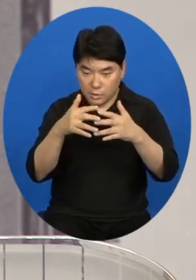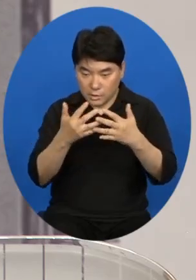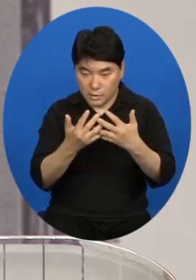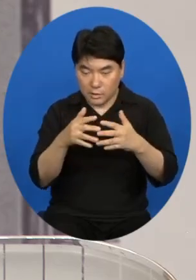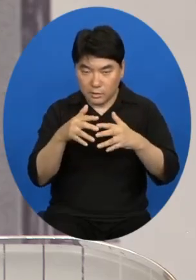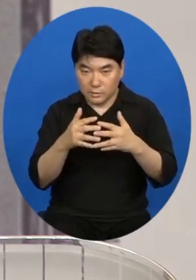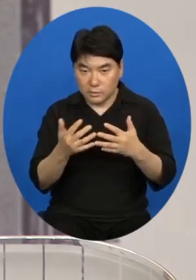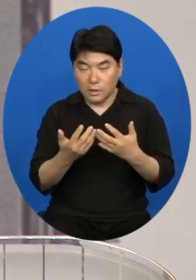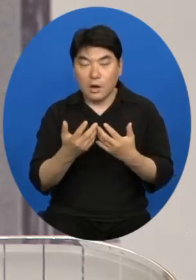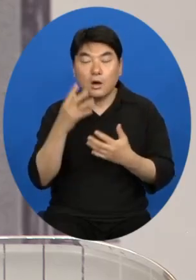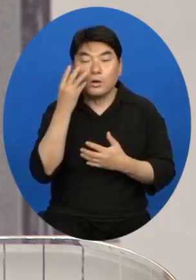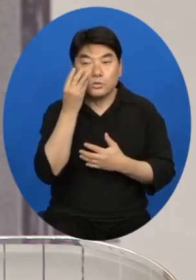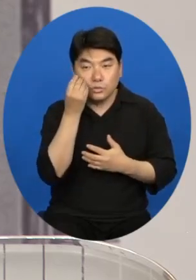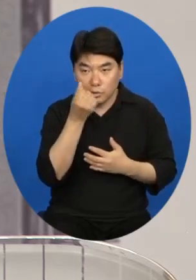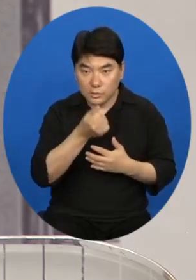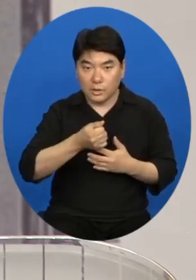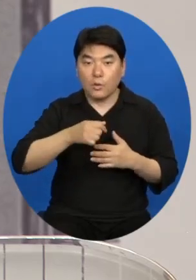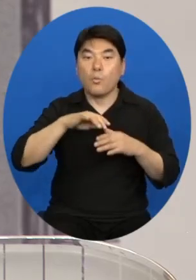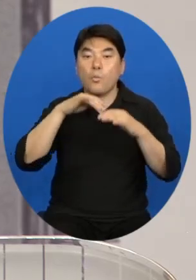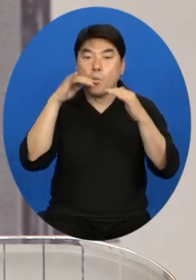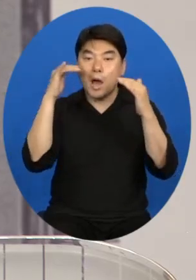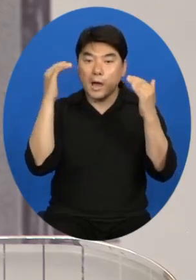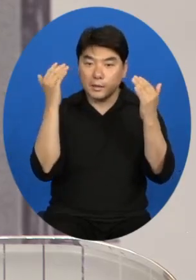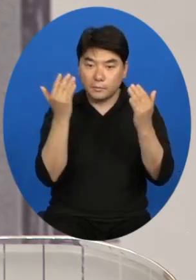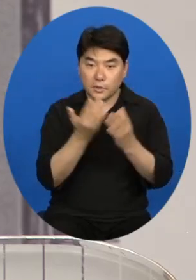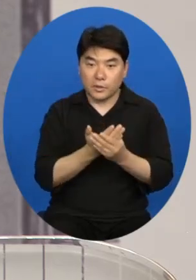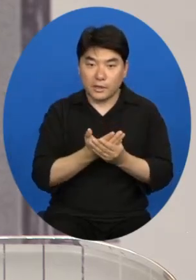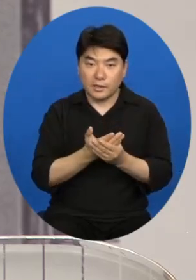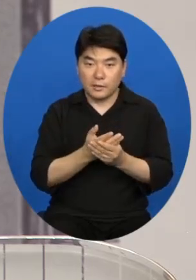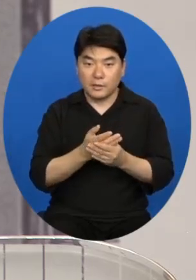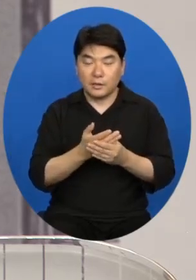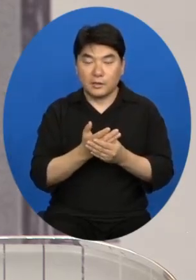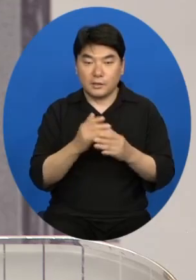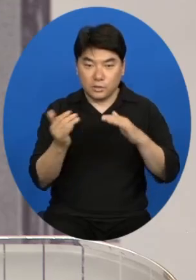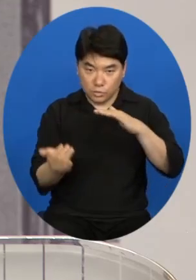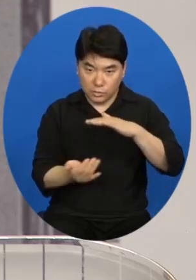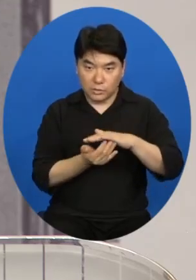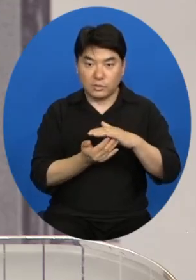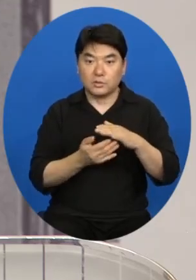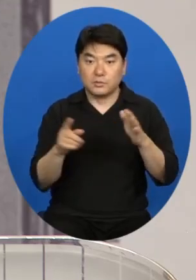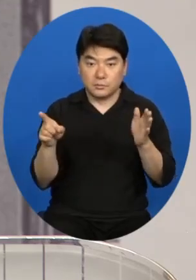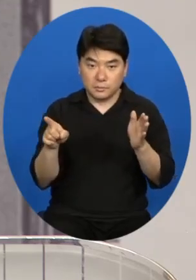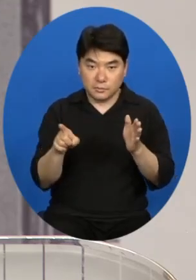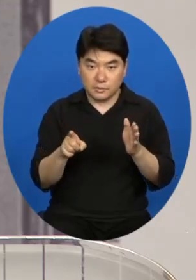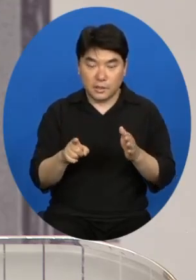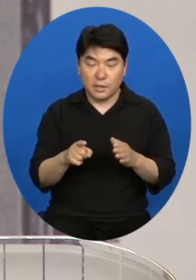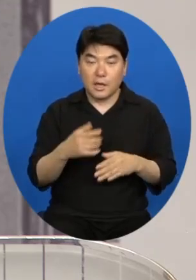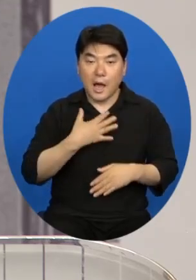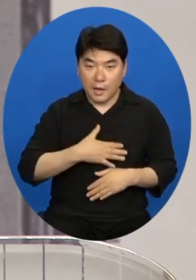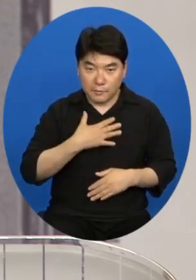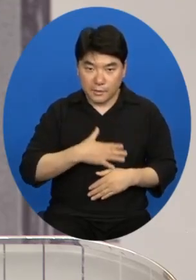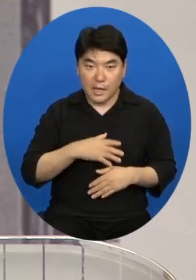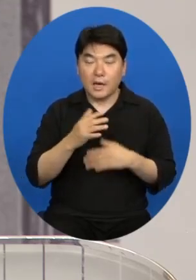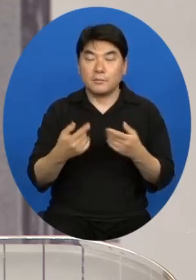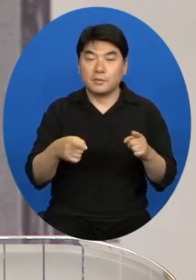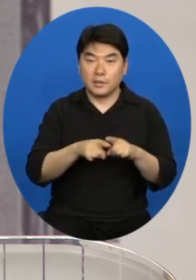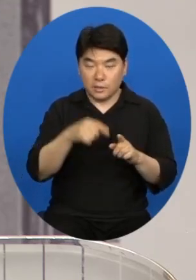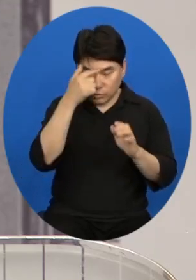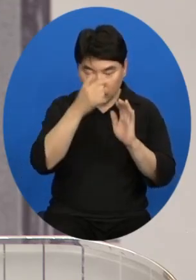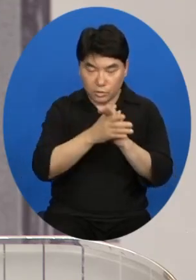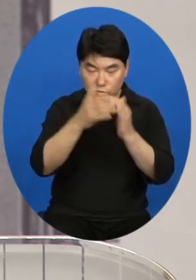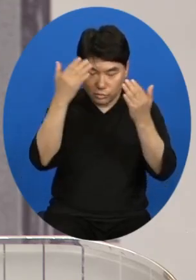맞물려 돌듯 완벽하다는 것을 깨닫습니다. 함께 기도해 주셔서